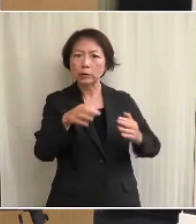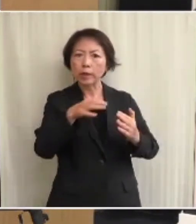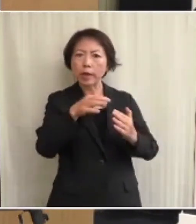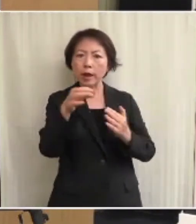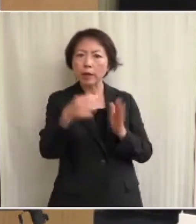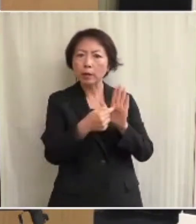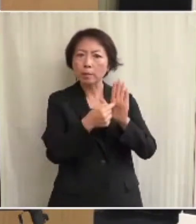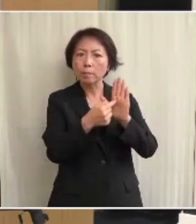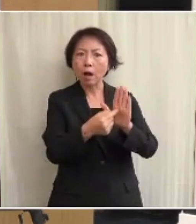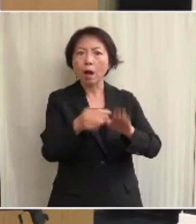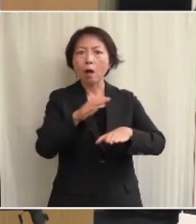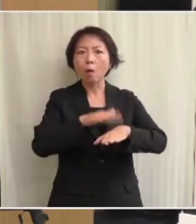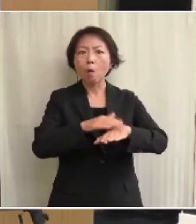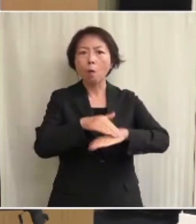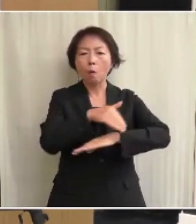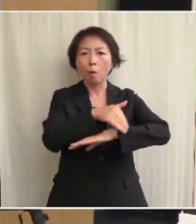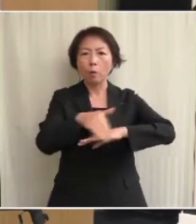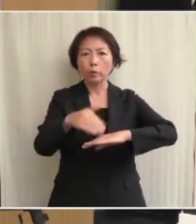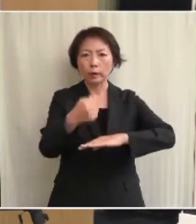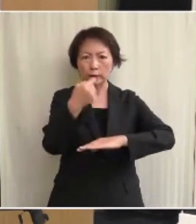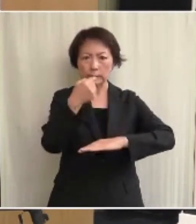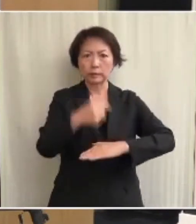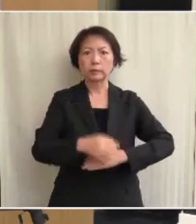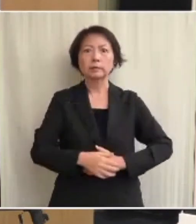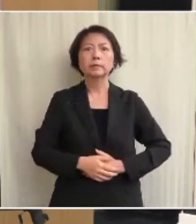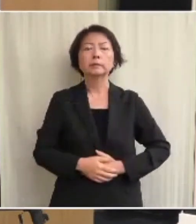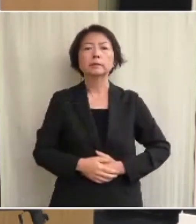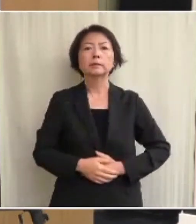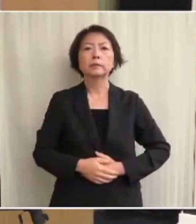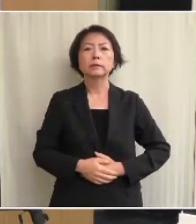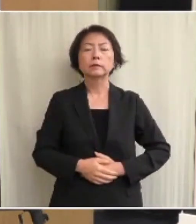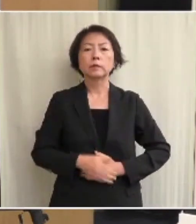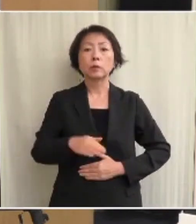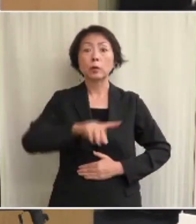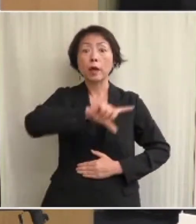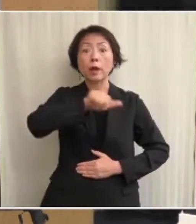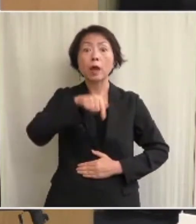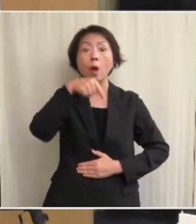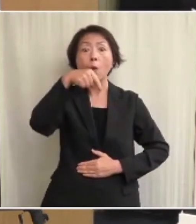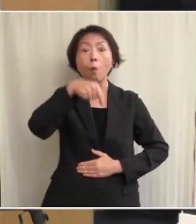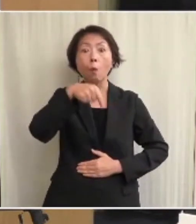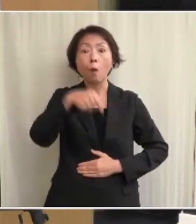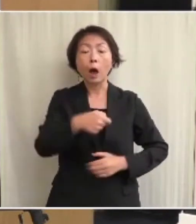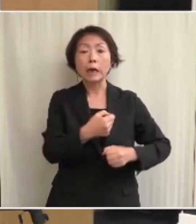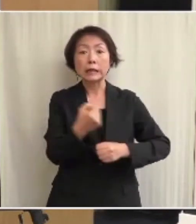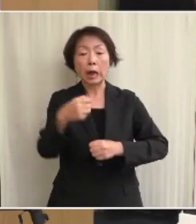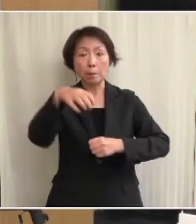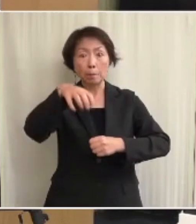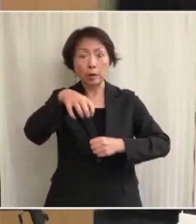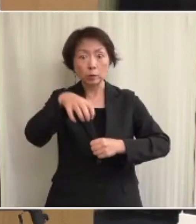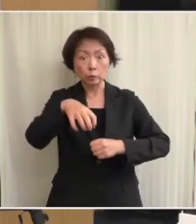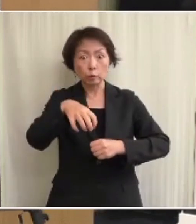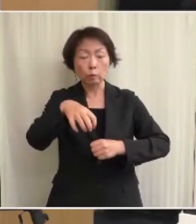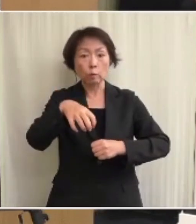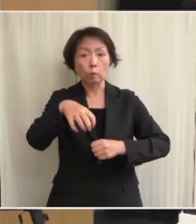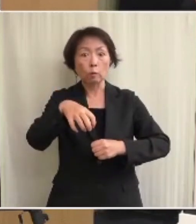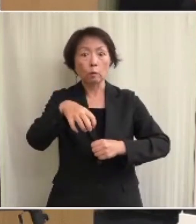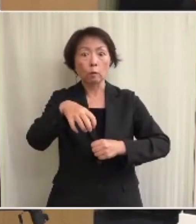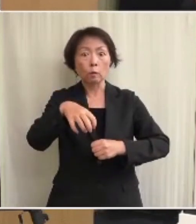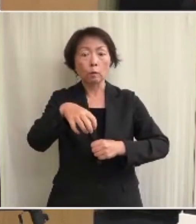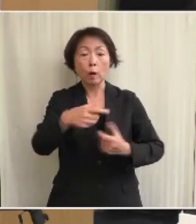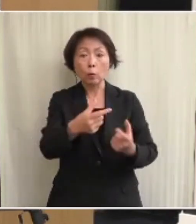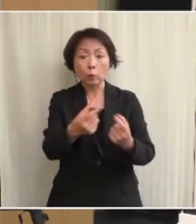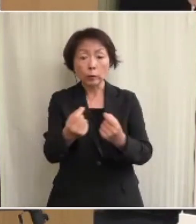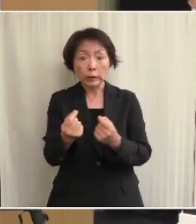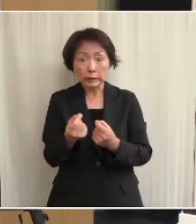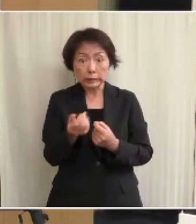流すという形を取りたいと思っています。 なるほど。ちなみにここのエリアは全部一時避難場所は沢渡中央公園で同じっていう